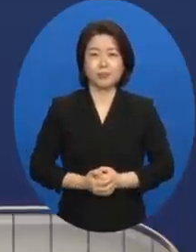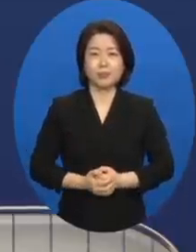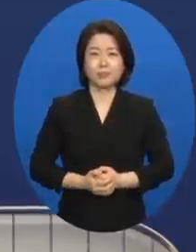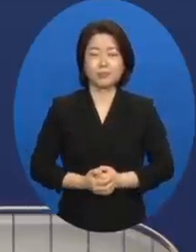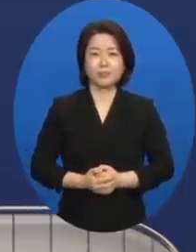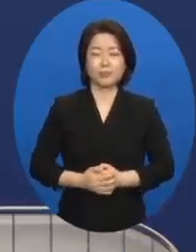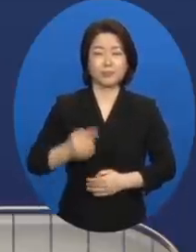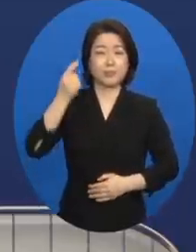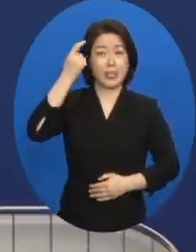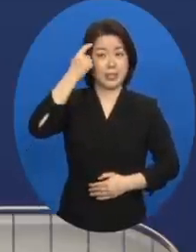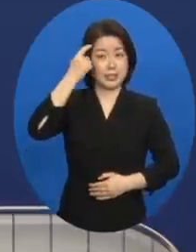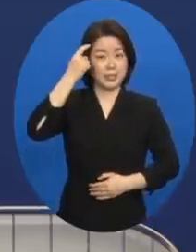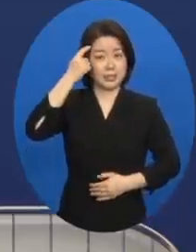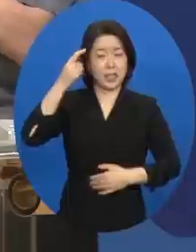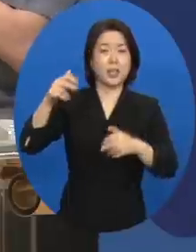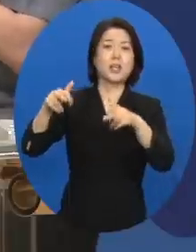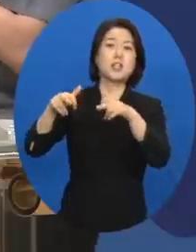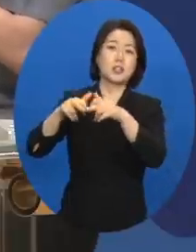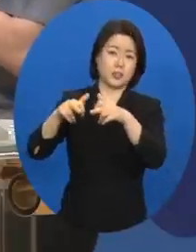뇌병변